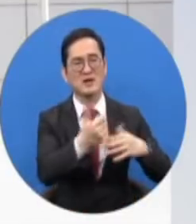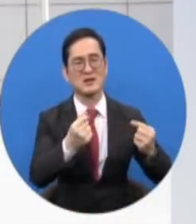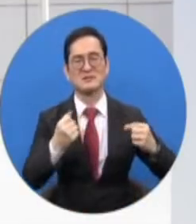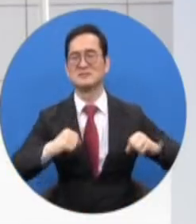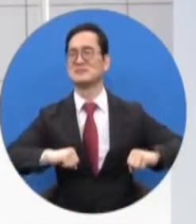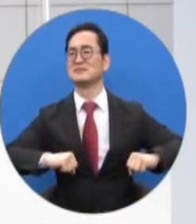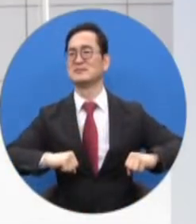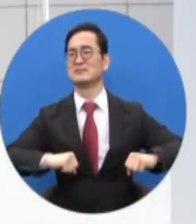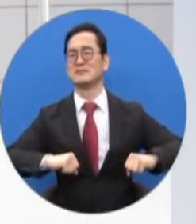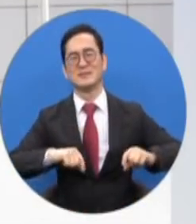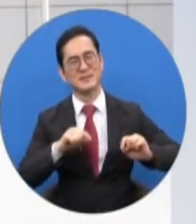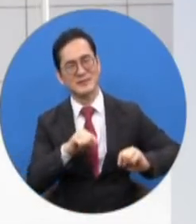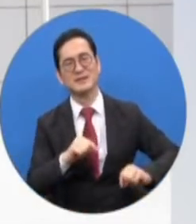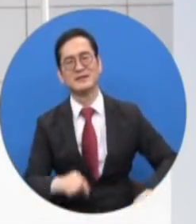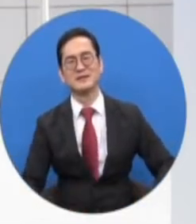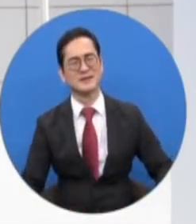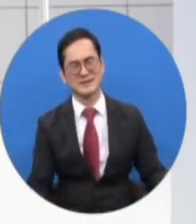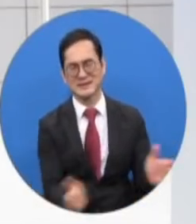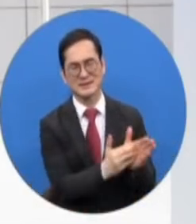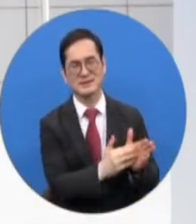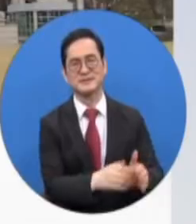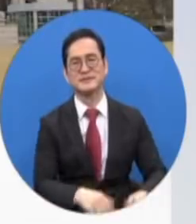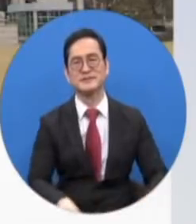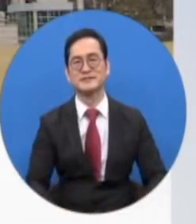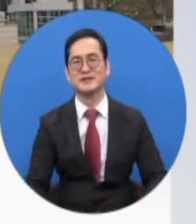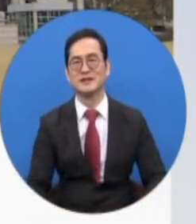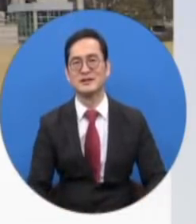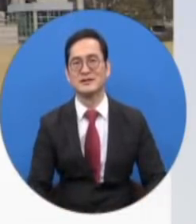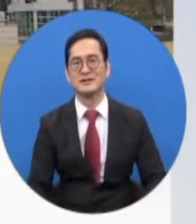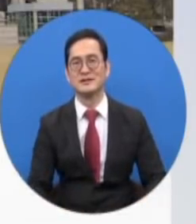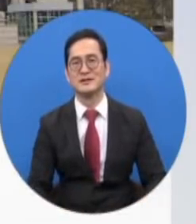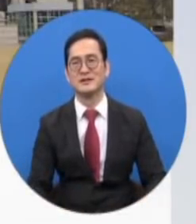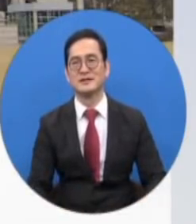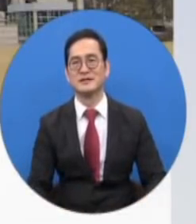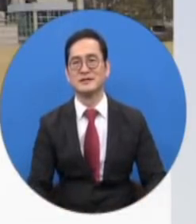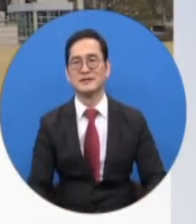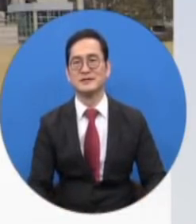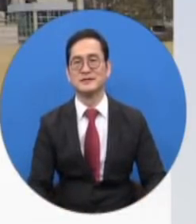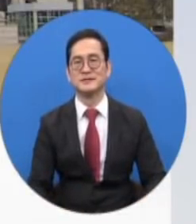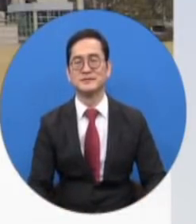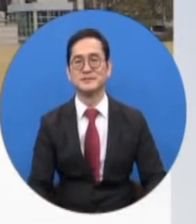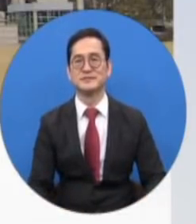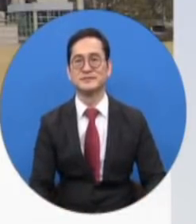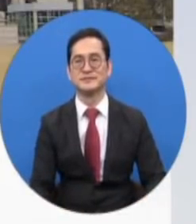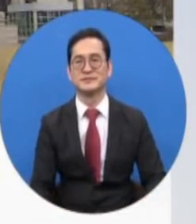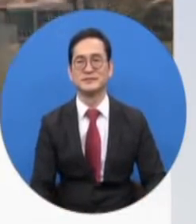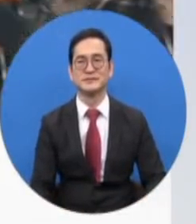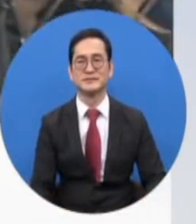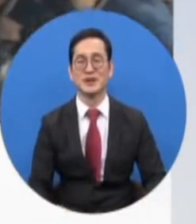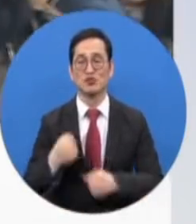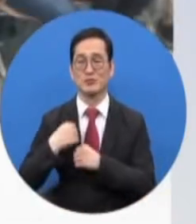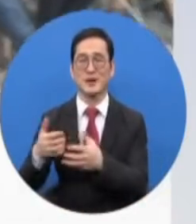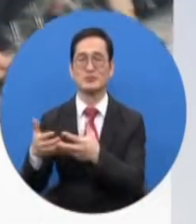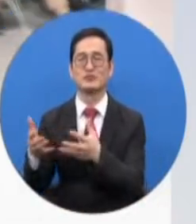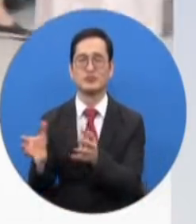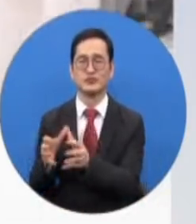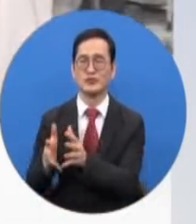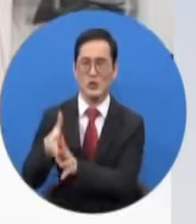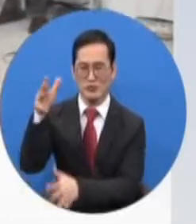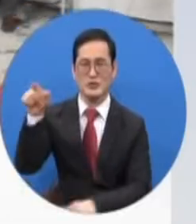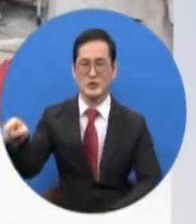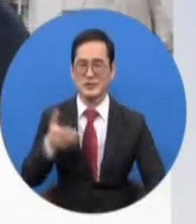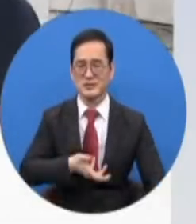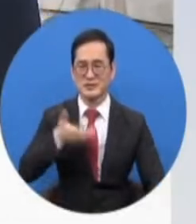예. 윤석열 당선인은 국방부 청사를 이제 활용해서 집무실로 쓸 계획으로 지금 뭐 유력하게